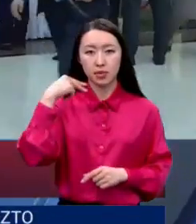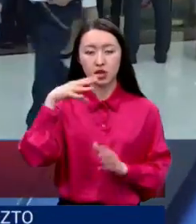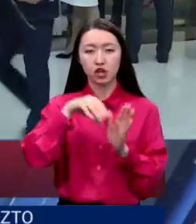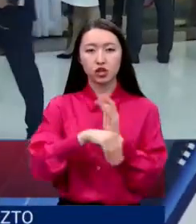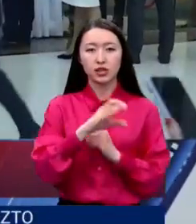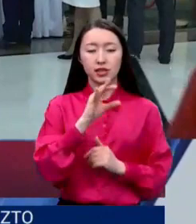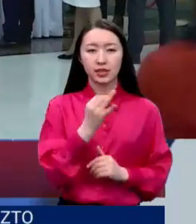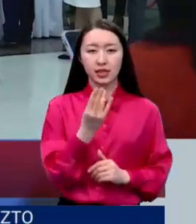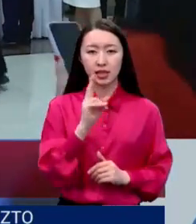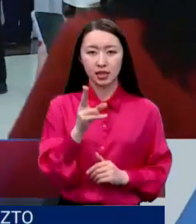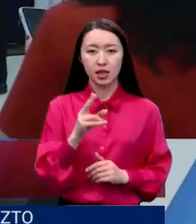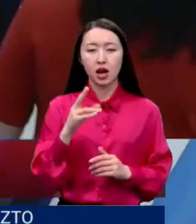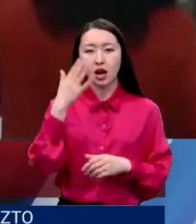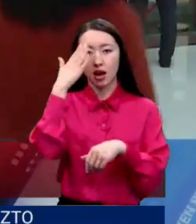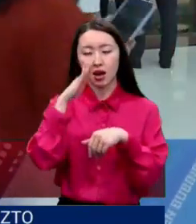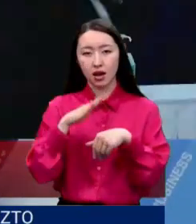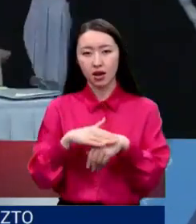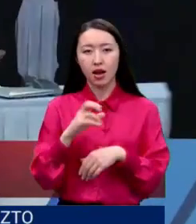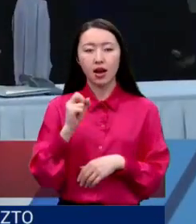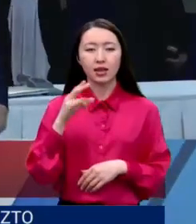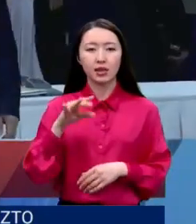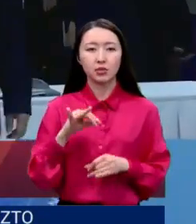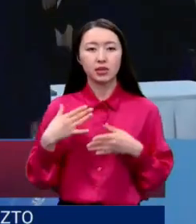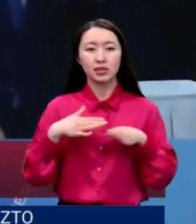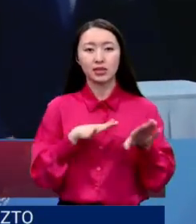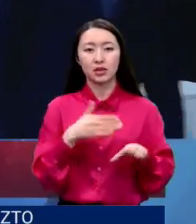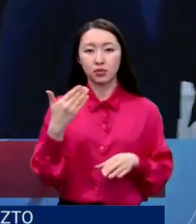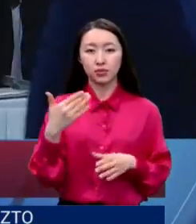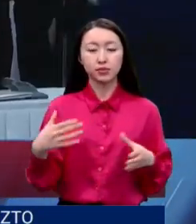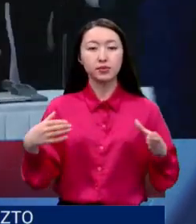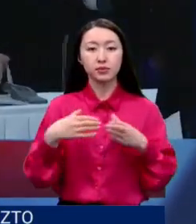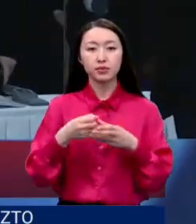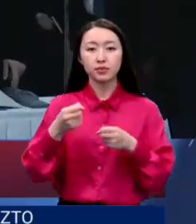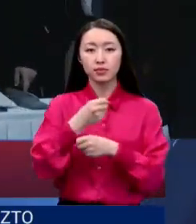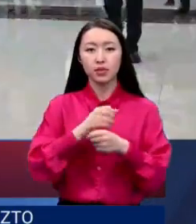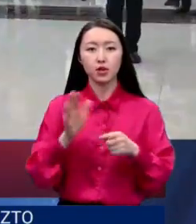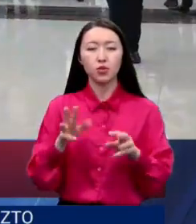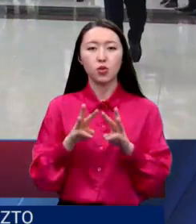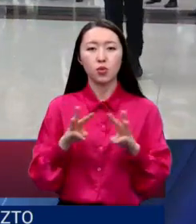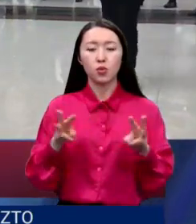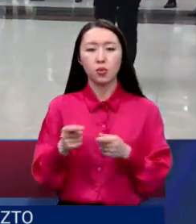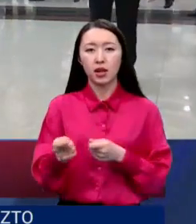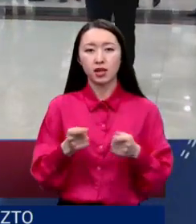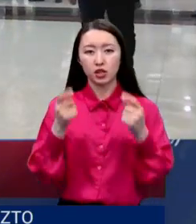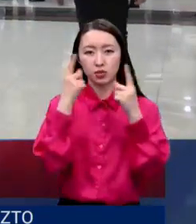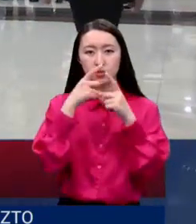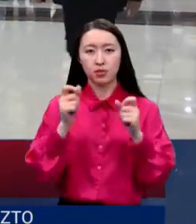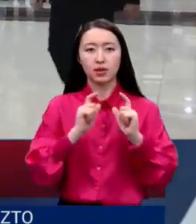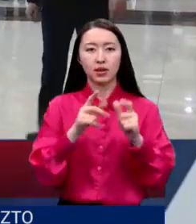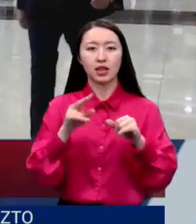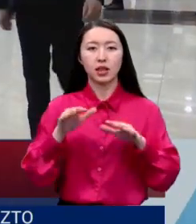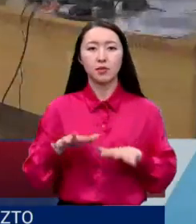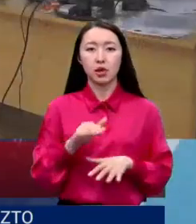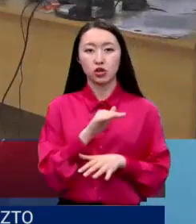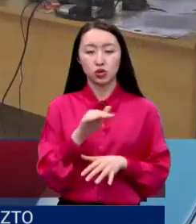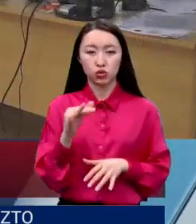счетного комитета, акимов и их замов. Департизация госаппарата оздоровит политическую повестку, особенно на местном уровне,